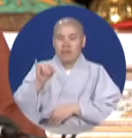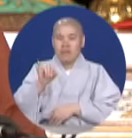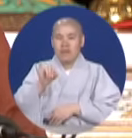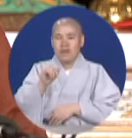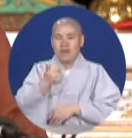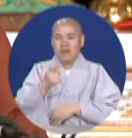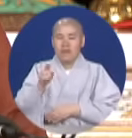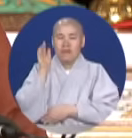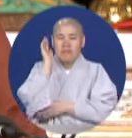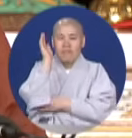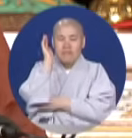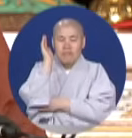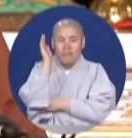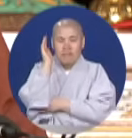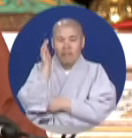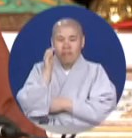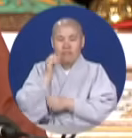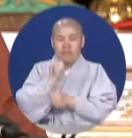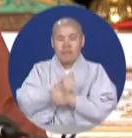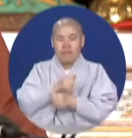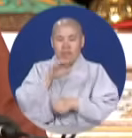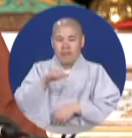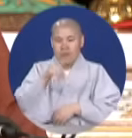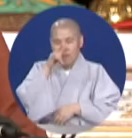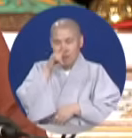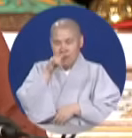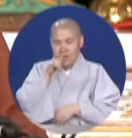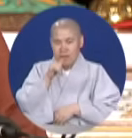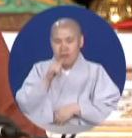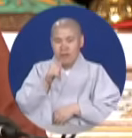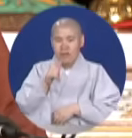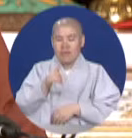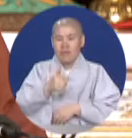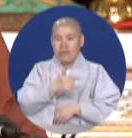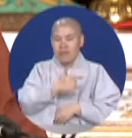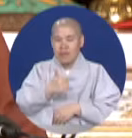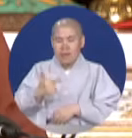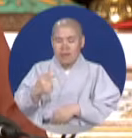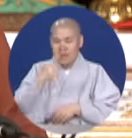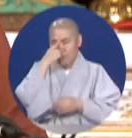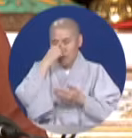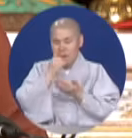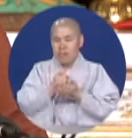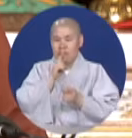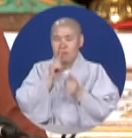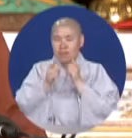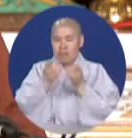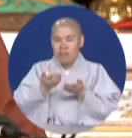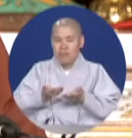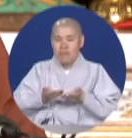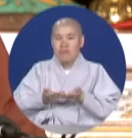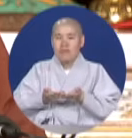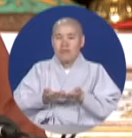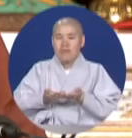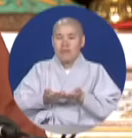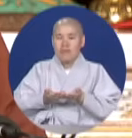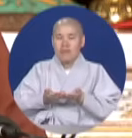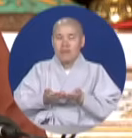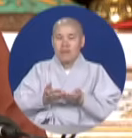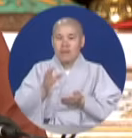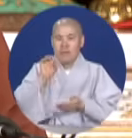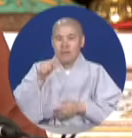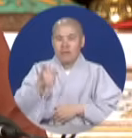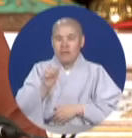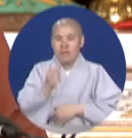대해서 강연회를 연다고 합니다. 그러니까 아주 도인 스님이신데 뭐라고 그러냐면